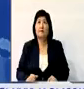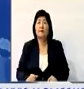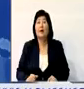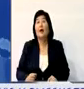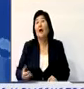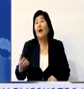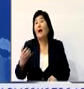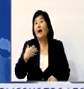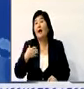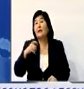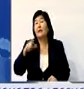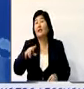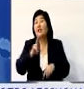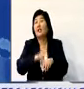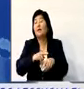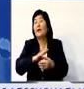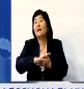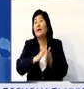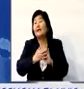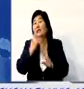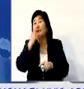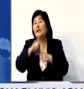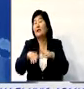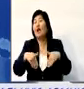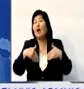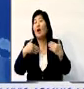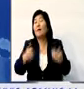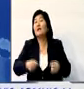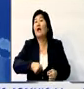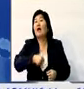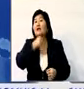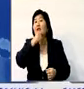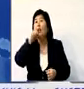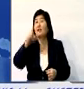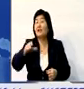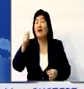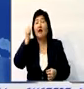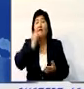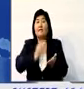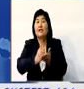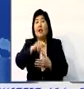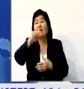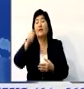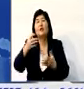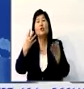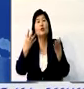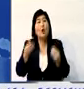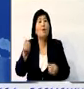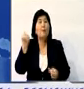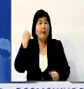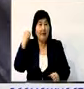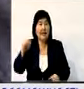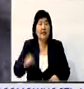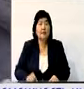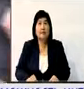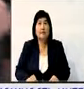кызылординский полицейские по сложившейся традиции поздравили старших коллег ветеранов войны с днем победы